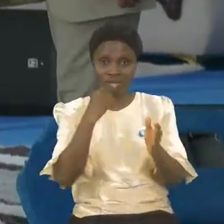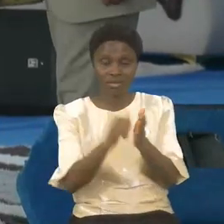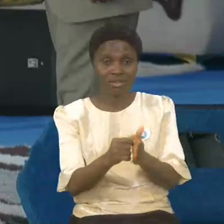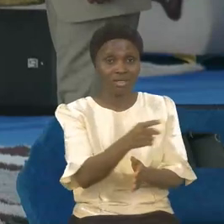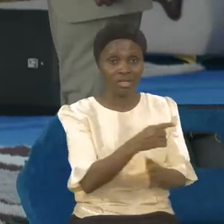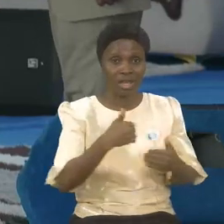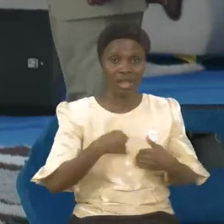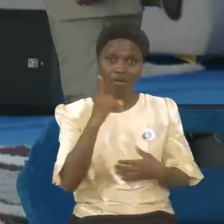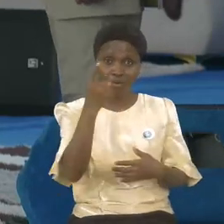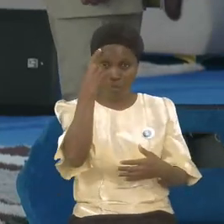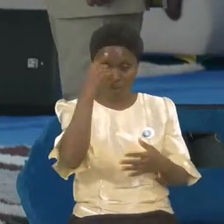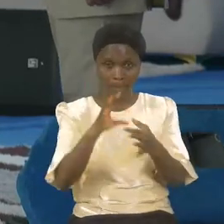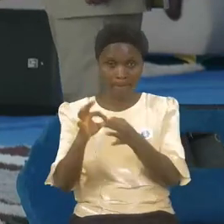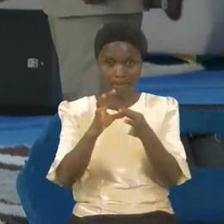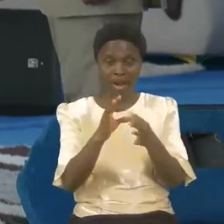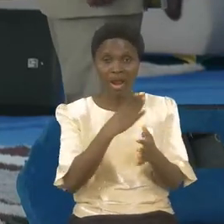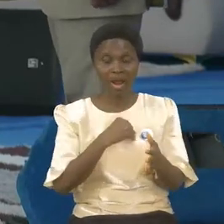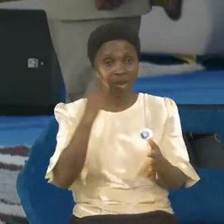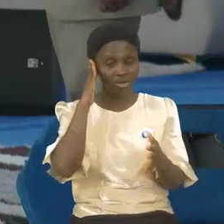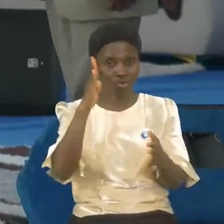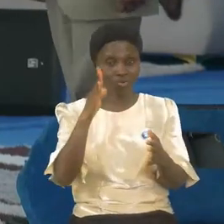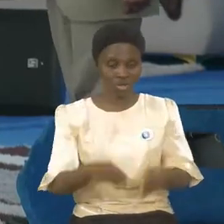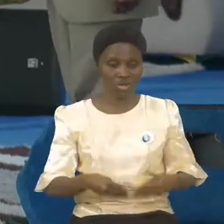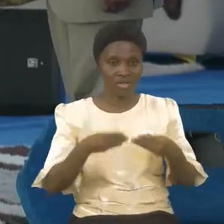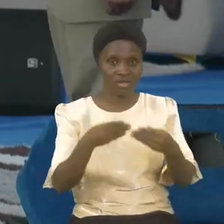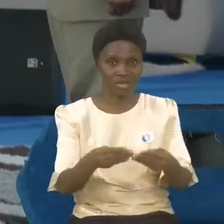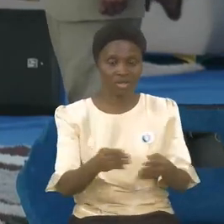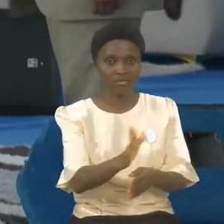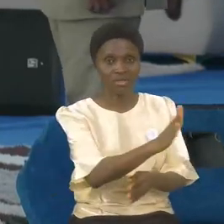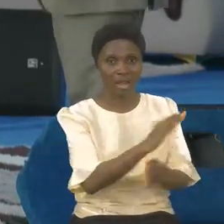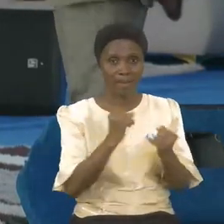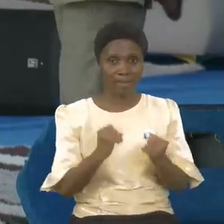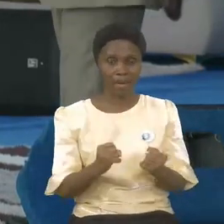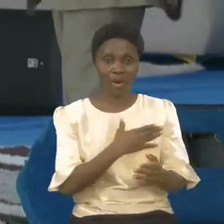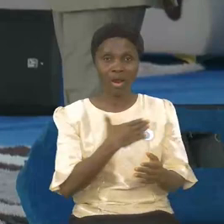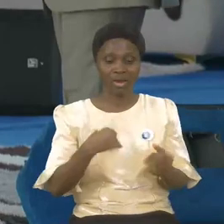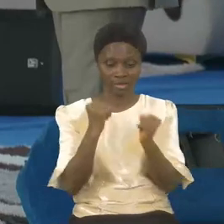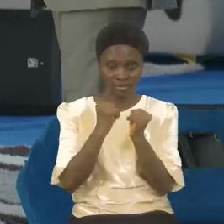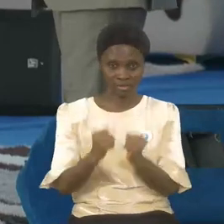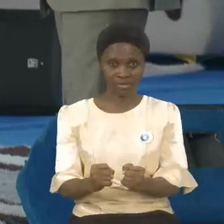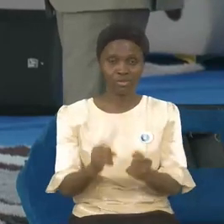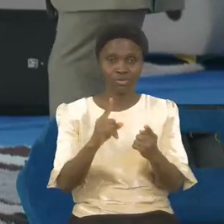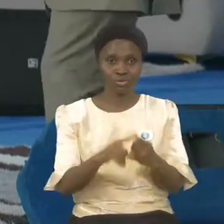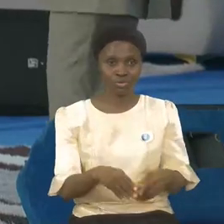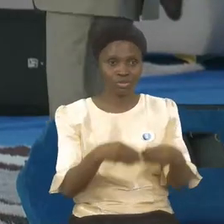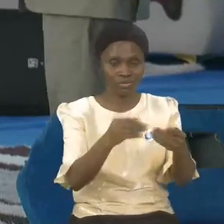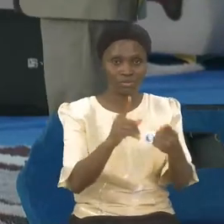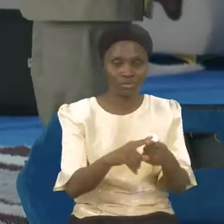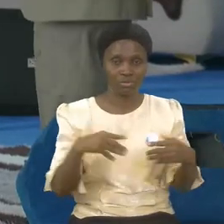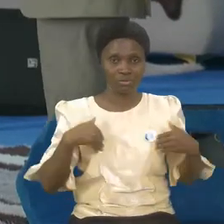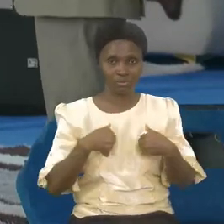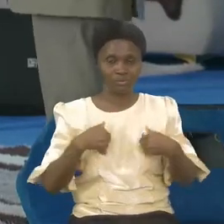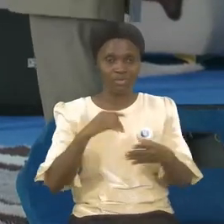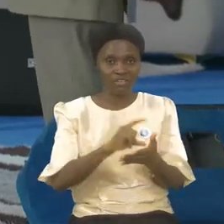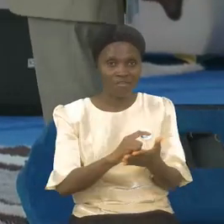Satan avec Christ ils ont un même un même dessin et il donne le puissance